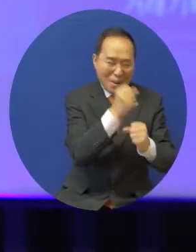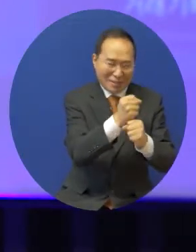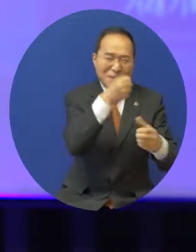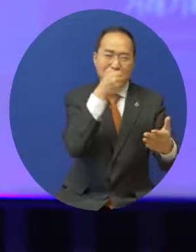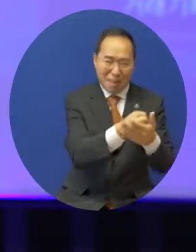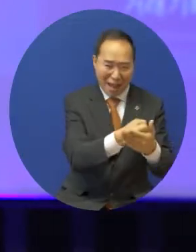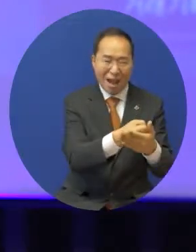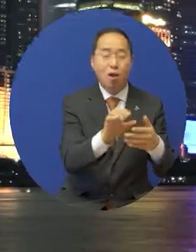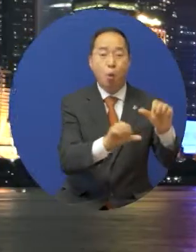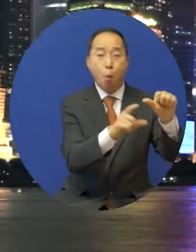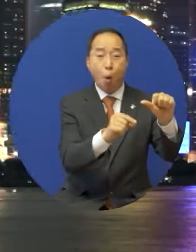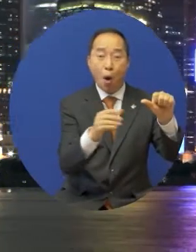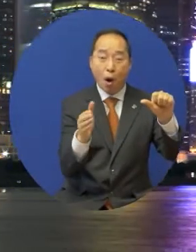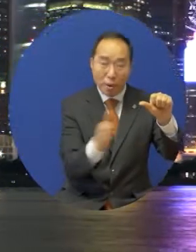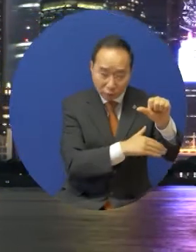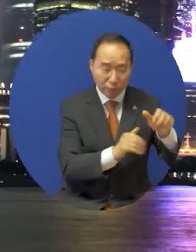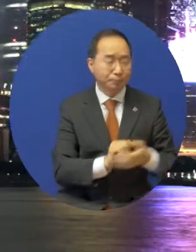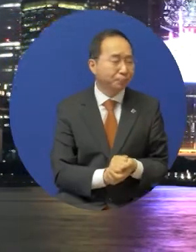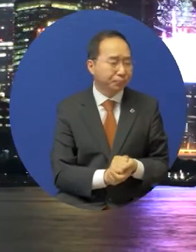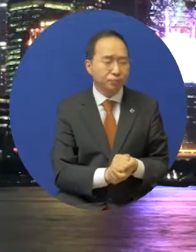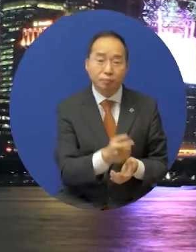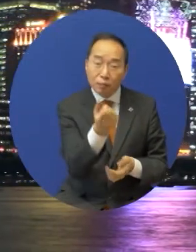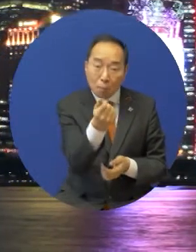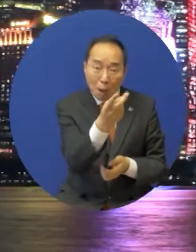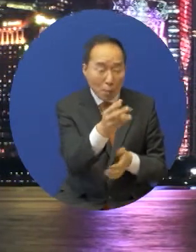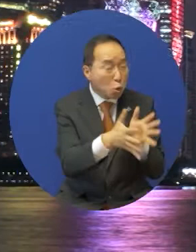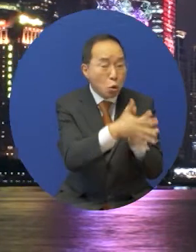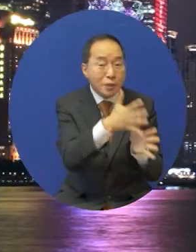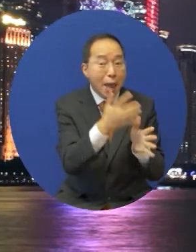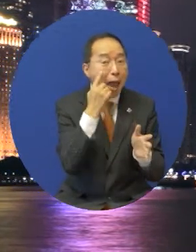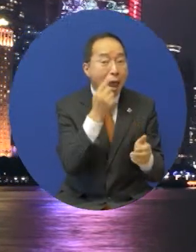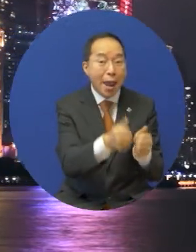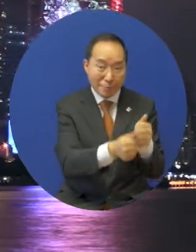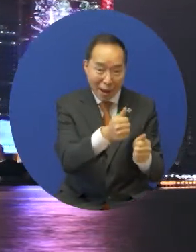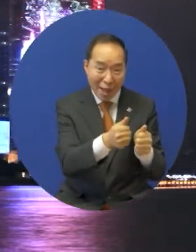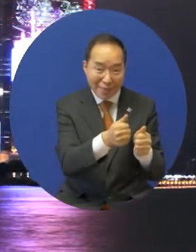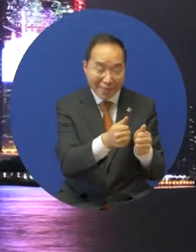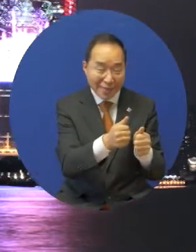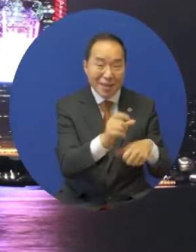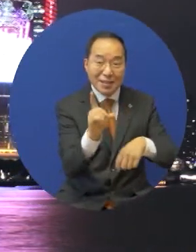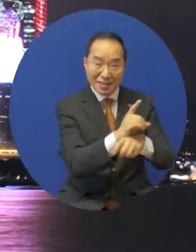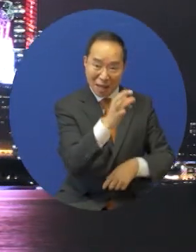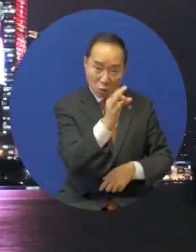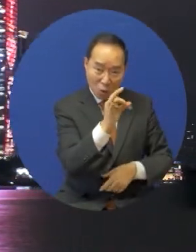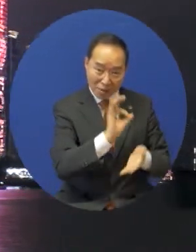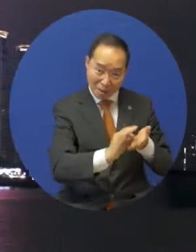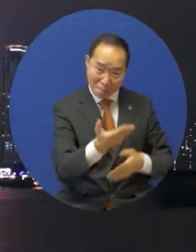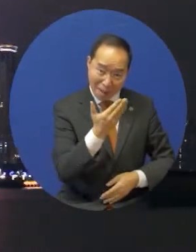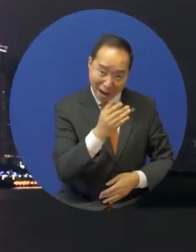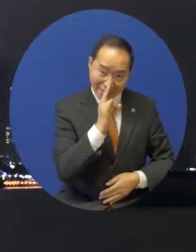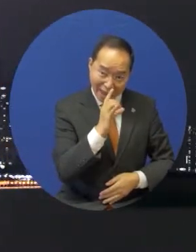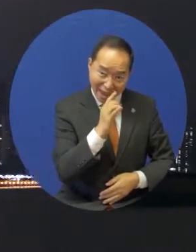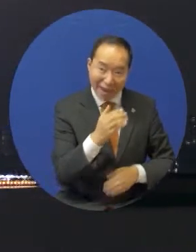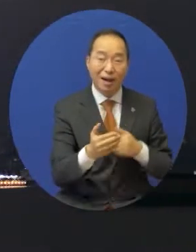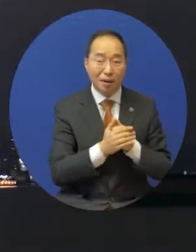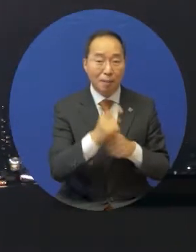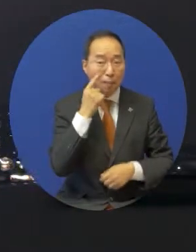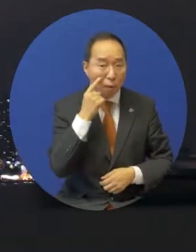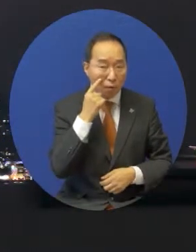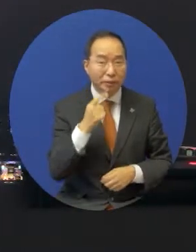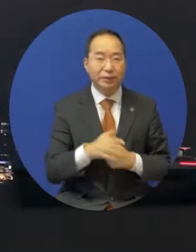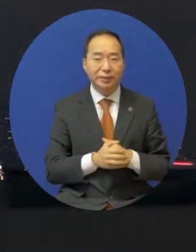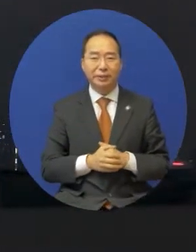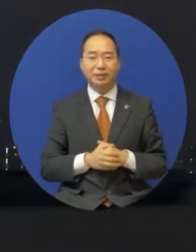결정을 하고 지난 5월 달에 일부 도시에서 실험을 했죠. 그리고 10월